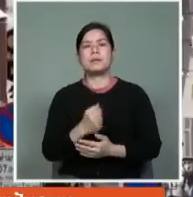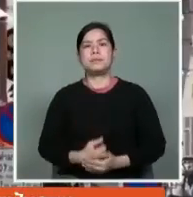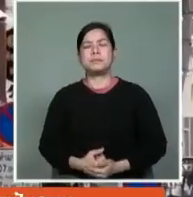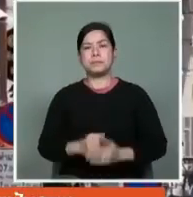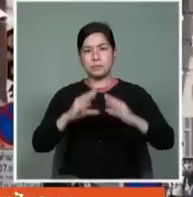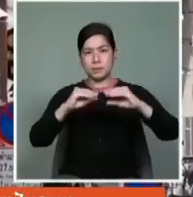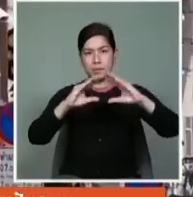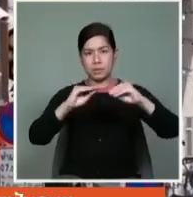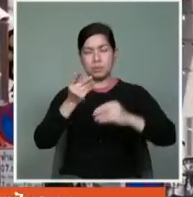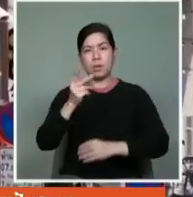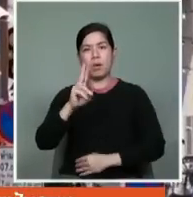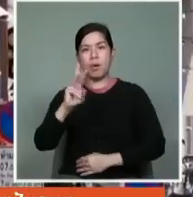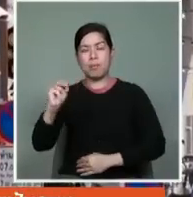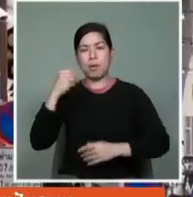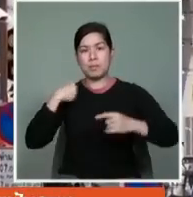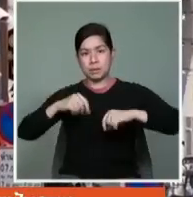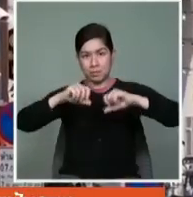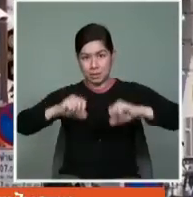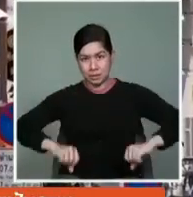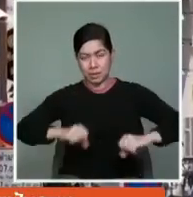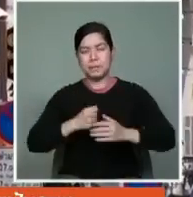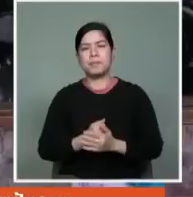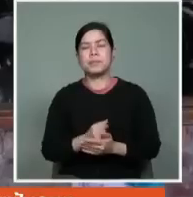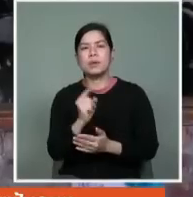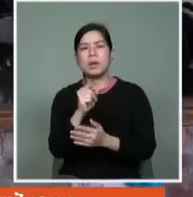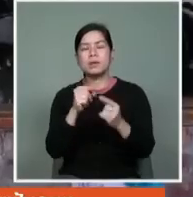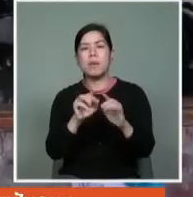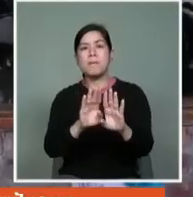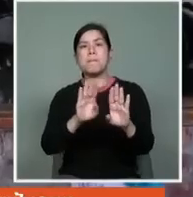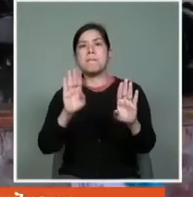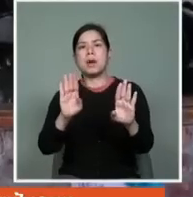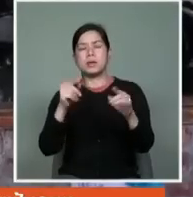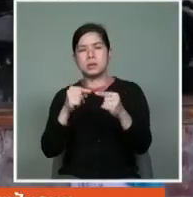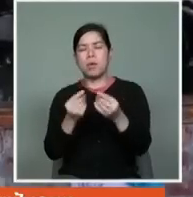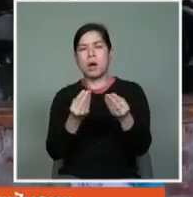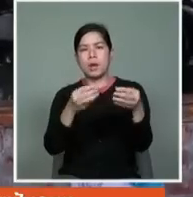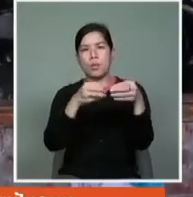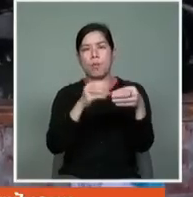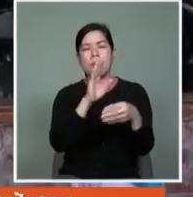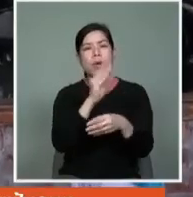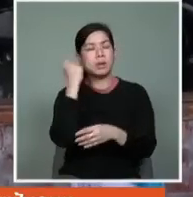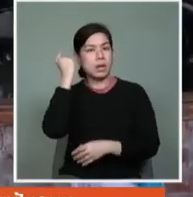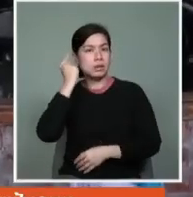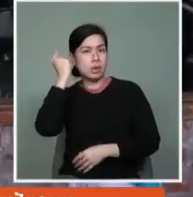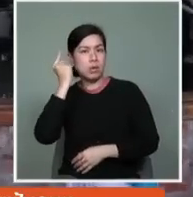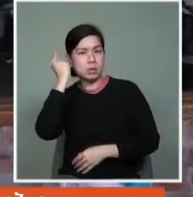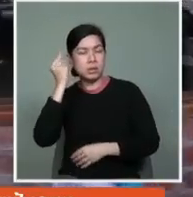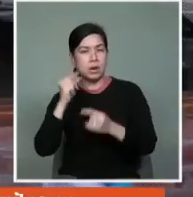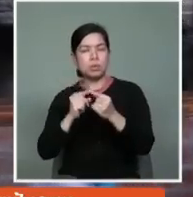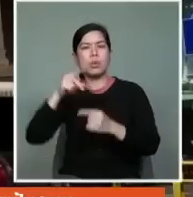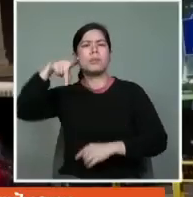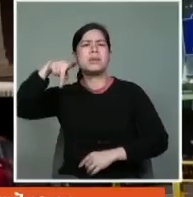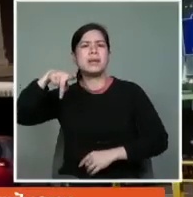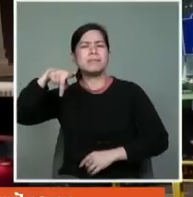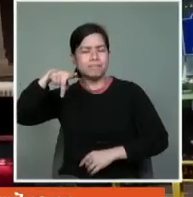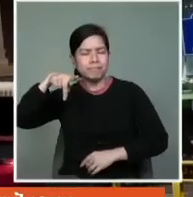หลังจากที่ประชุมคณะรัฐมนตรีได้อนุมัติหลักการและแนวทางการเปิดรับนักท่องเที่ยวต่างชาติในประเภทพิเศษหรือว่า Special Tourist